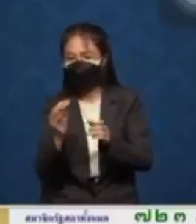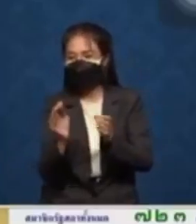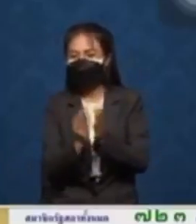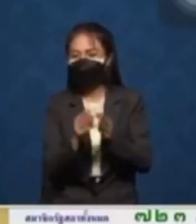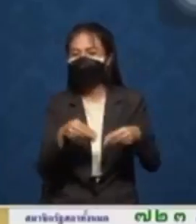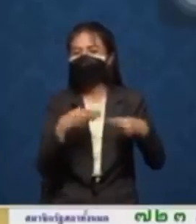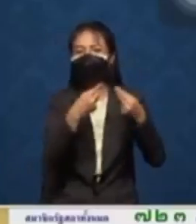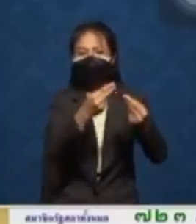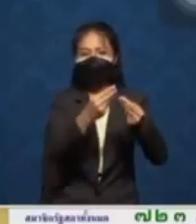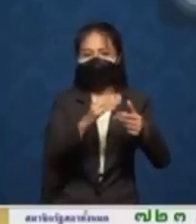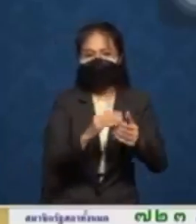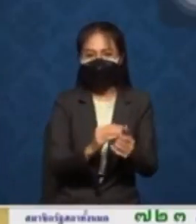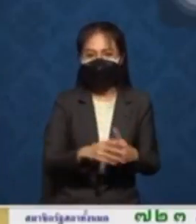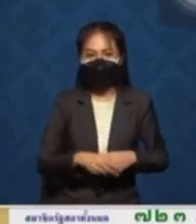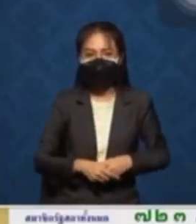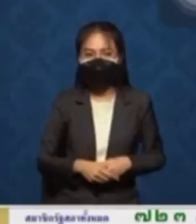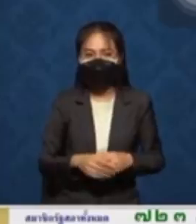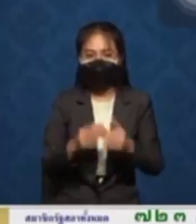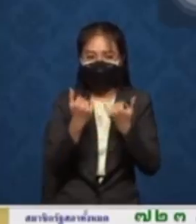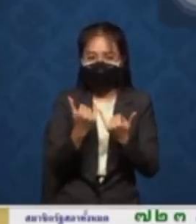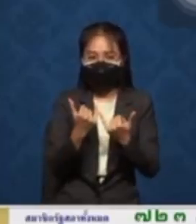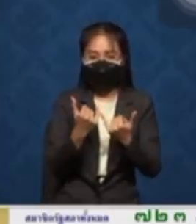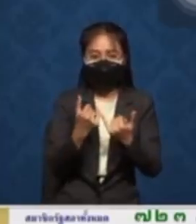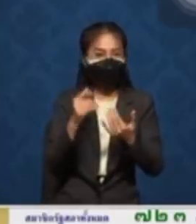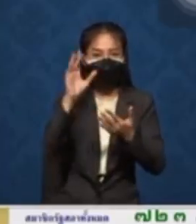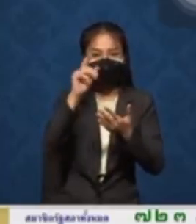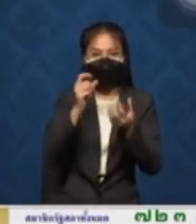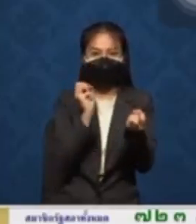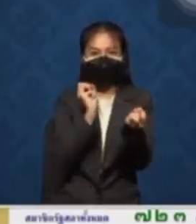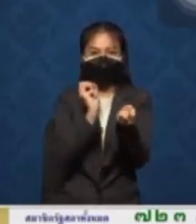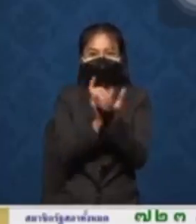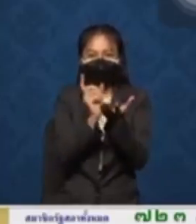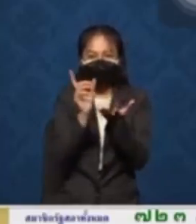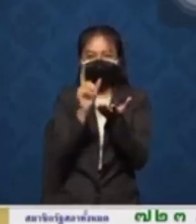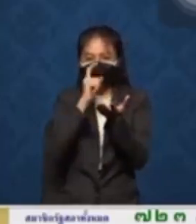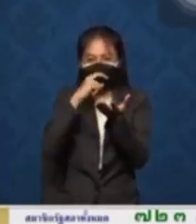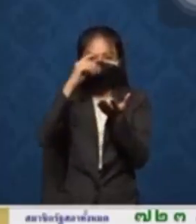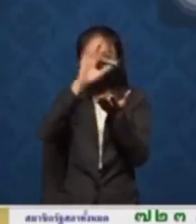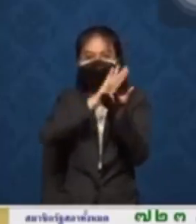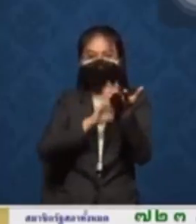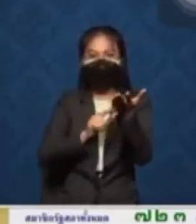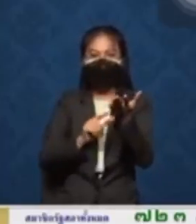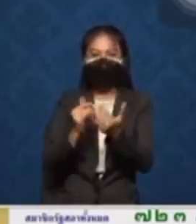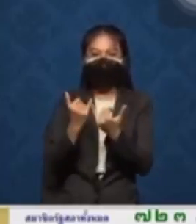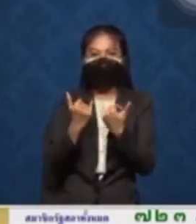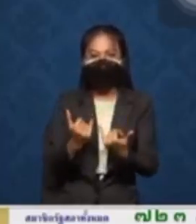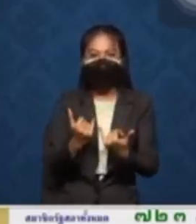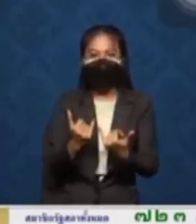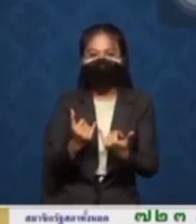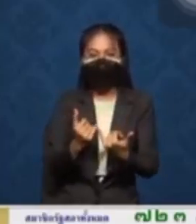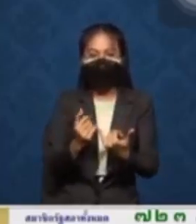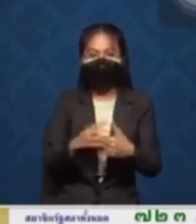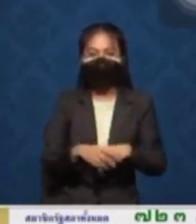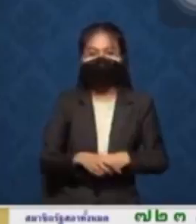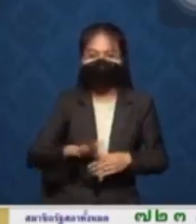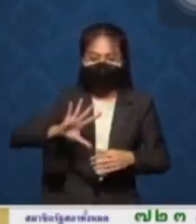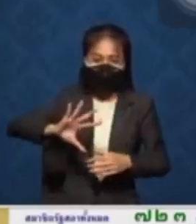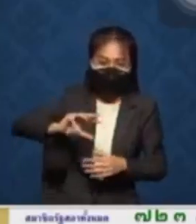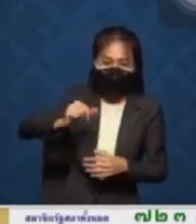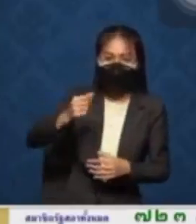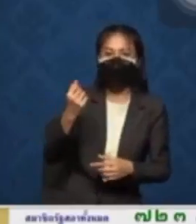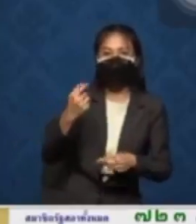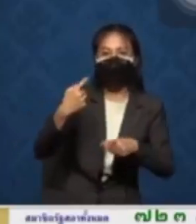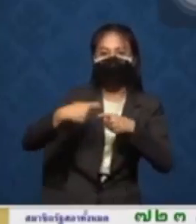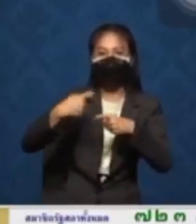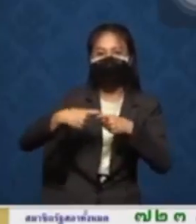ครับอาการของผู้ป่วยที่ชื่อว่าประเทศไทยมันจึงหนักหนาสาหัสกว่าการที่ยาธรรมดาตัวหนึ่งจะสามารถไปรักษาได้เพราะถึงแม้เราสามารถจ่าย